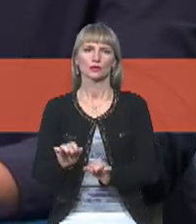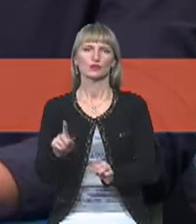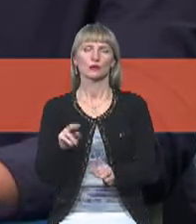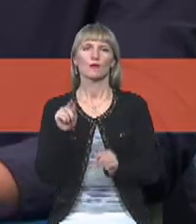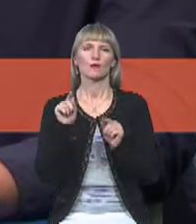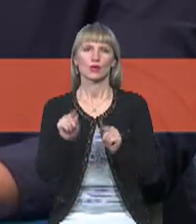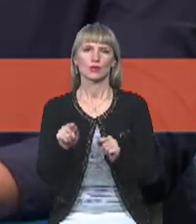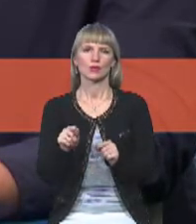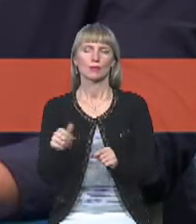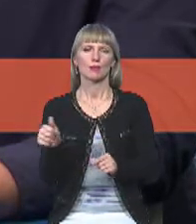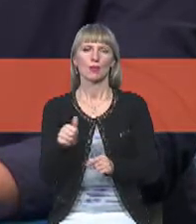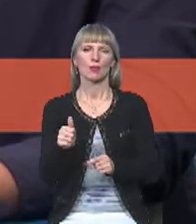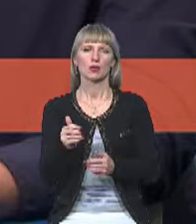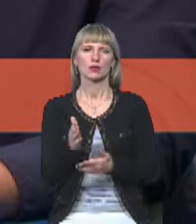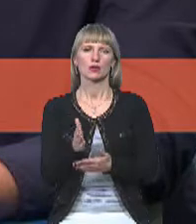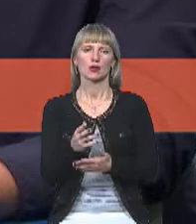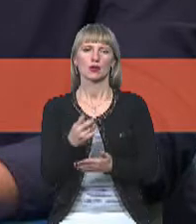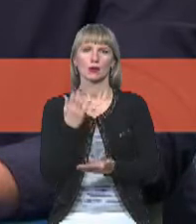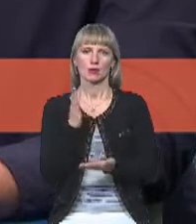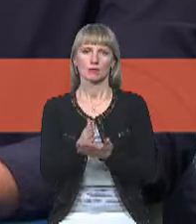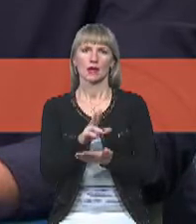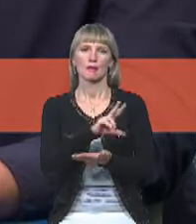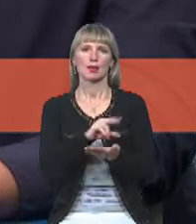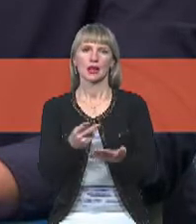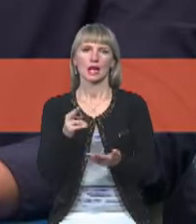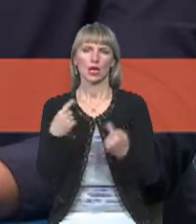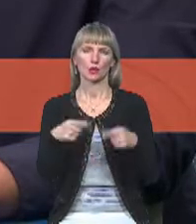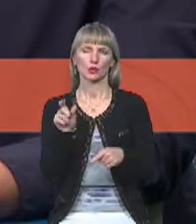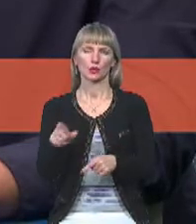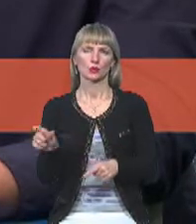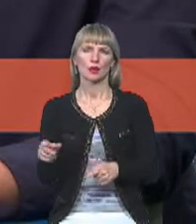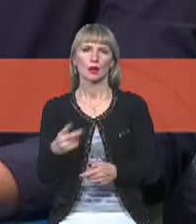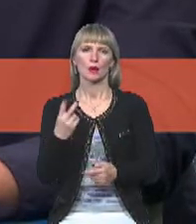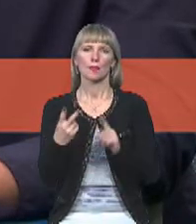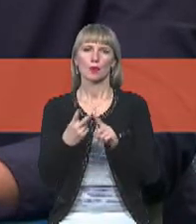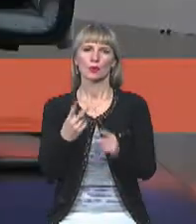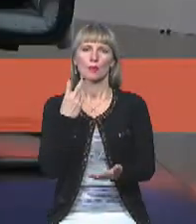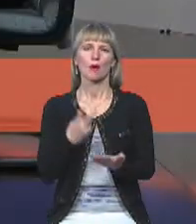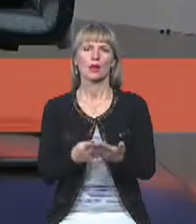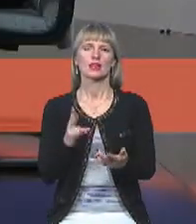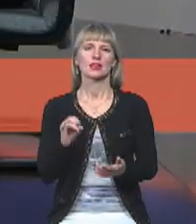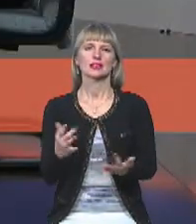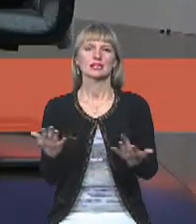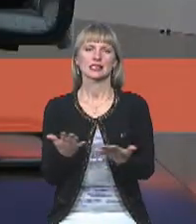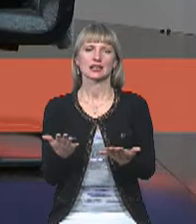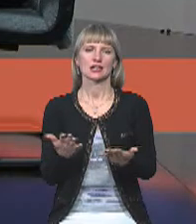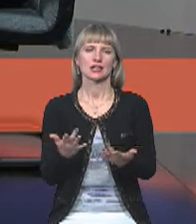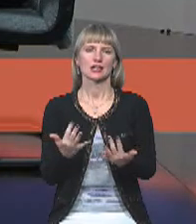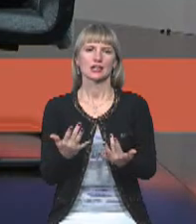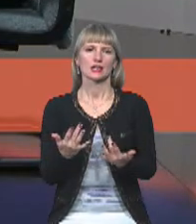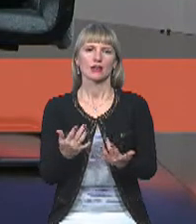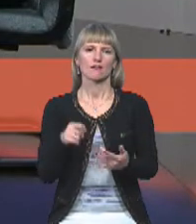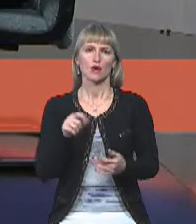щоб вони, по-перше, послужили прикладом для інших. По-друге, показали, наскільки